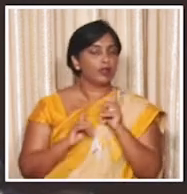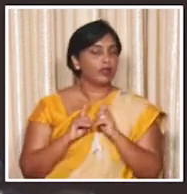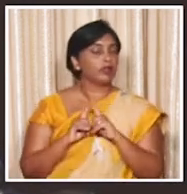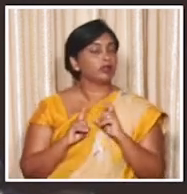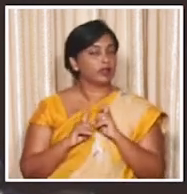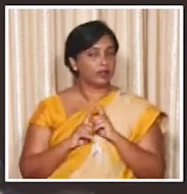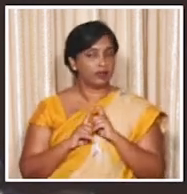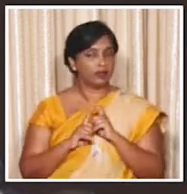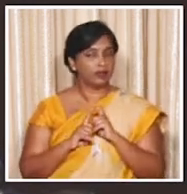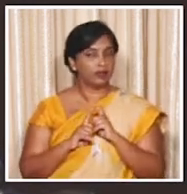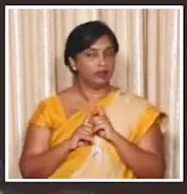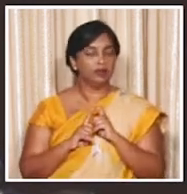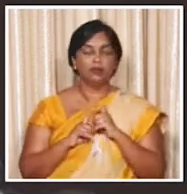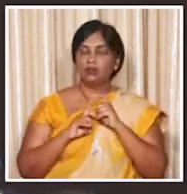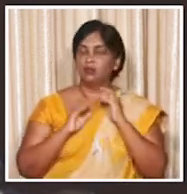2023-6/26